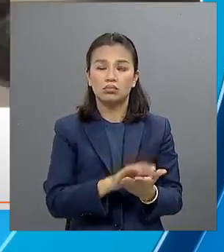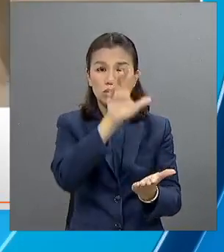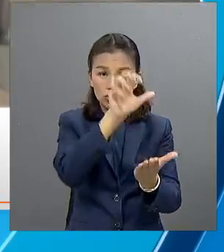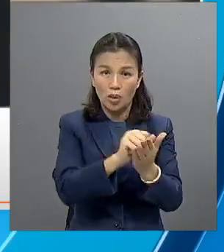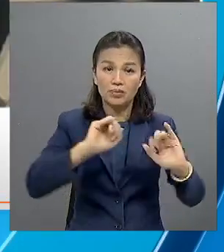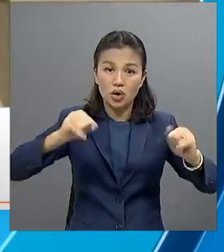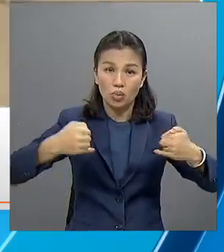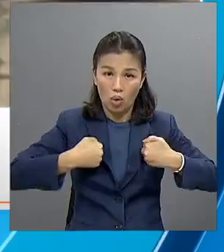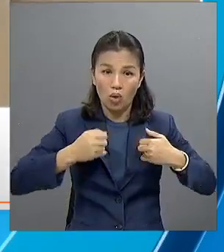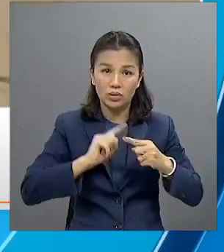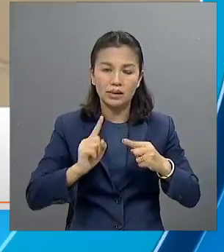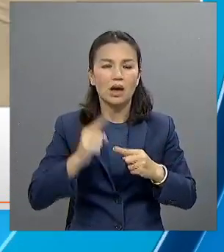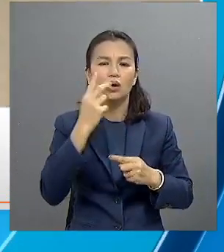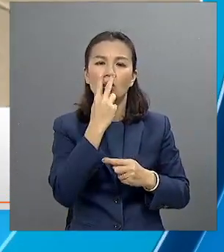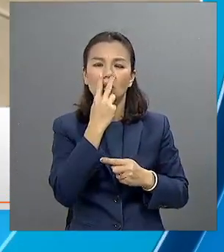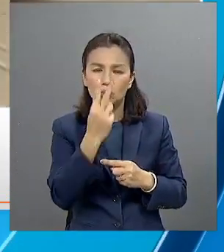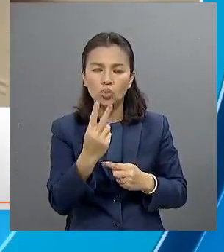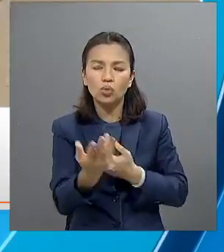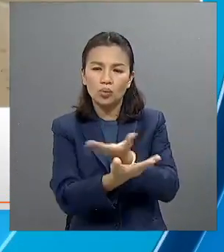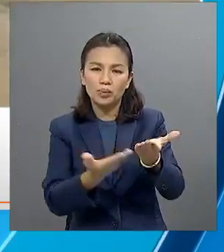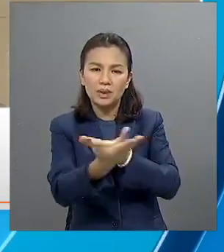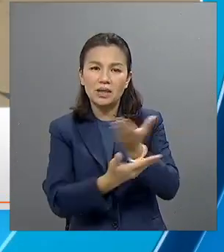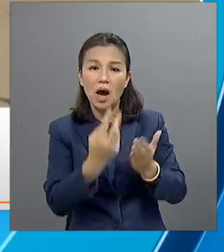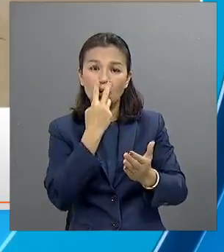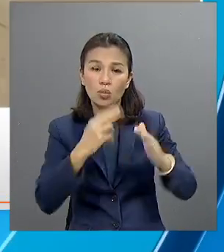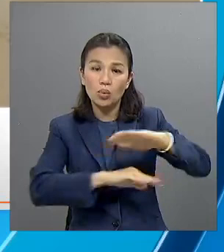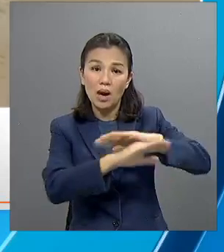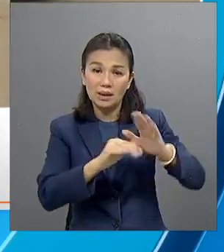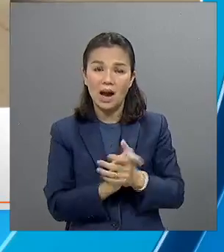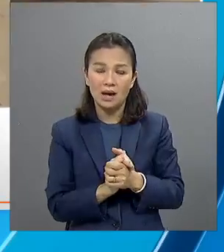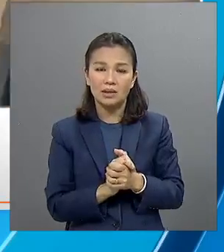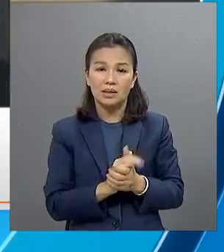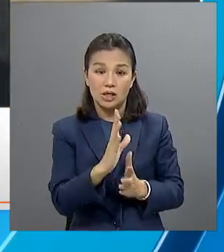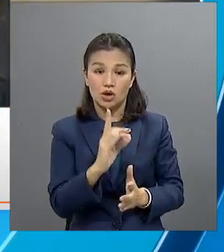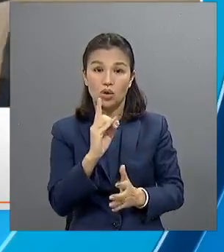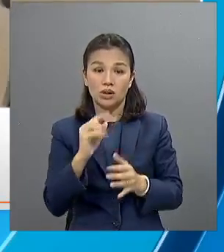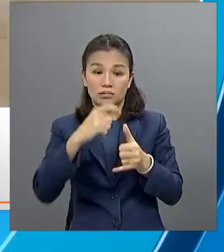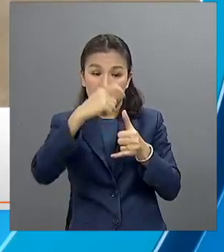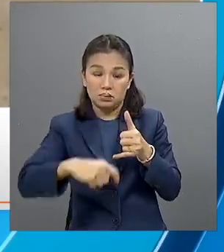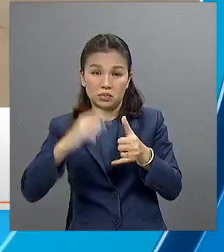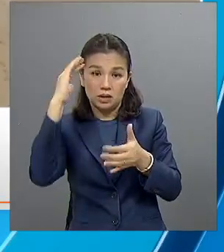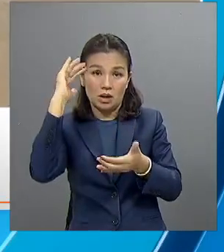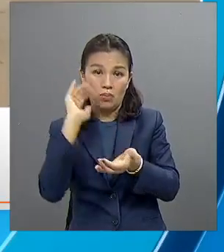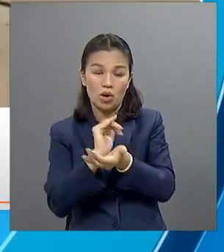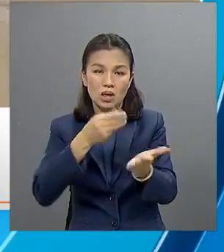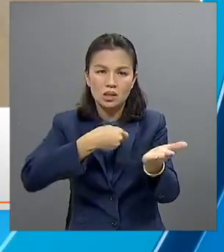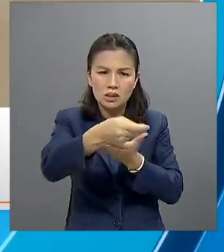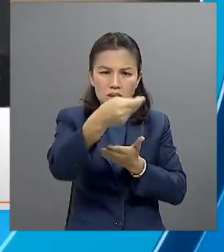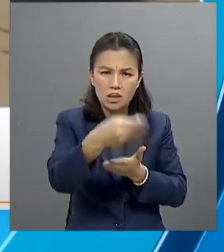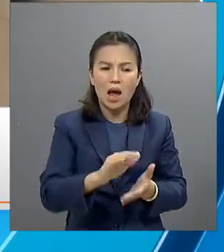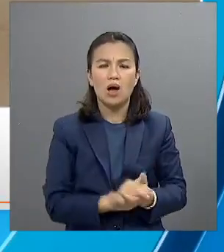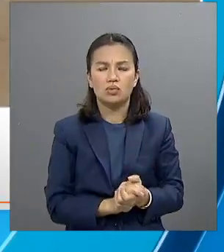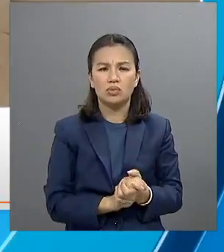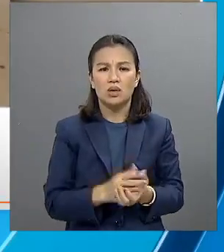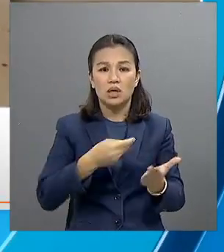พยานเอกสารของรายนั้นและอีกรายนึงที่อ้างมาว่า ซื้อเสร็จมา ซื้อมาประมาณ ใช ่ปี60